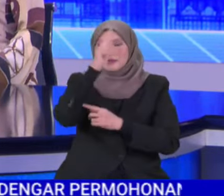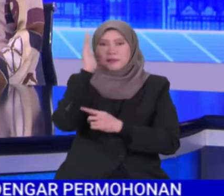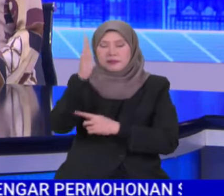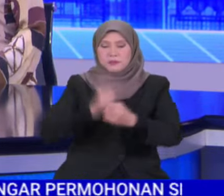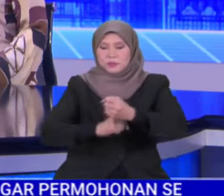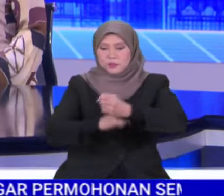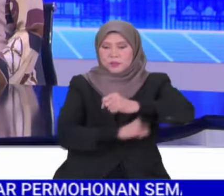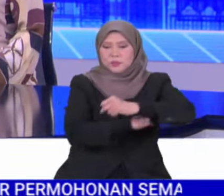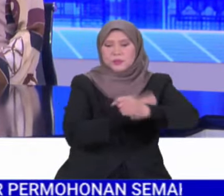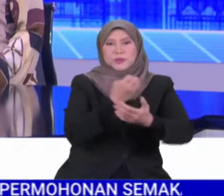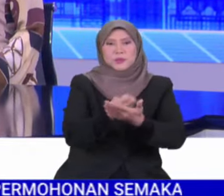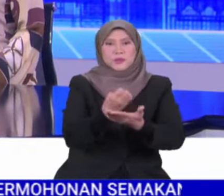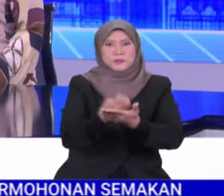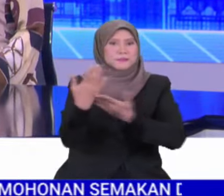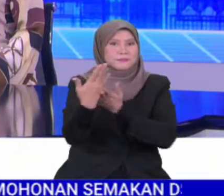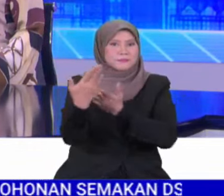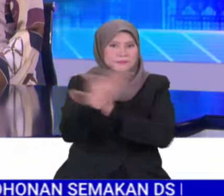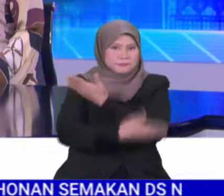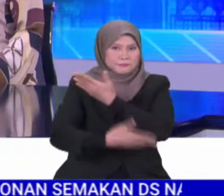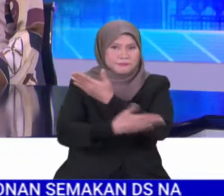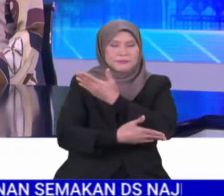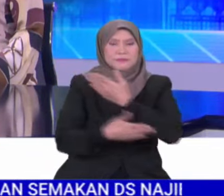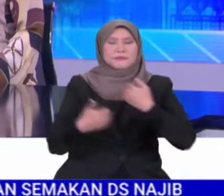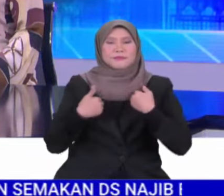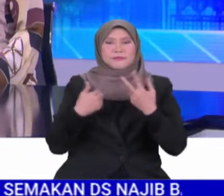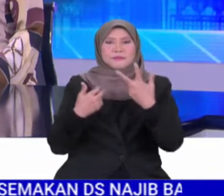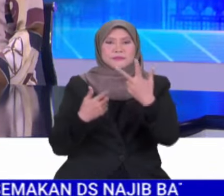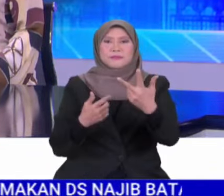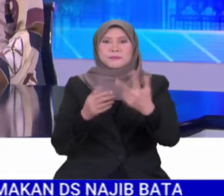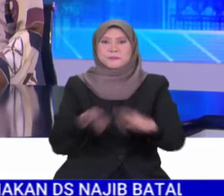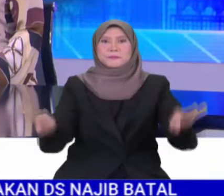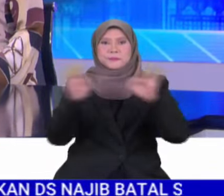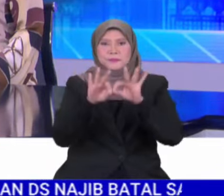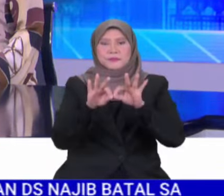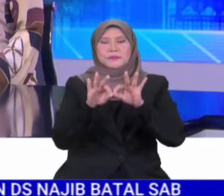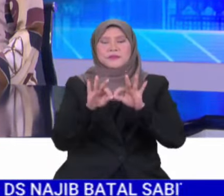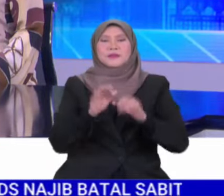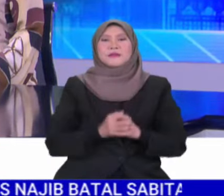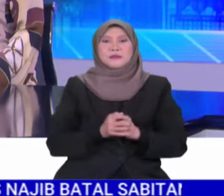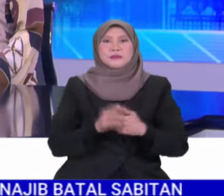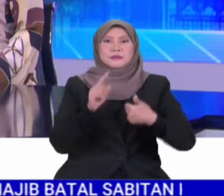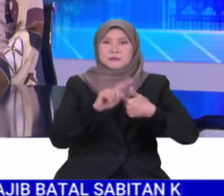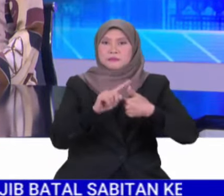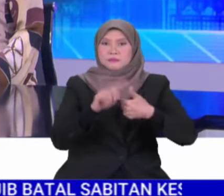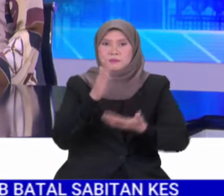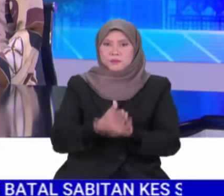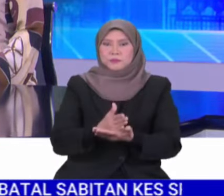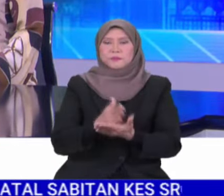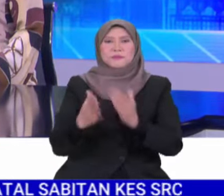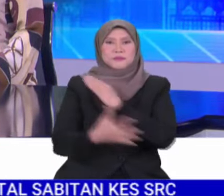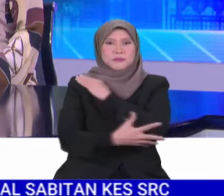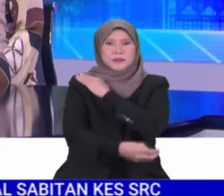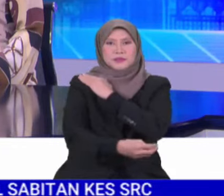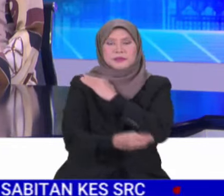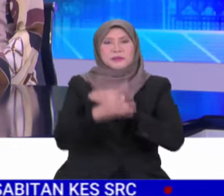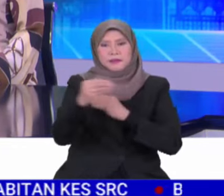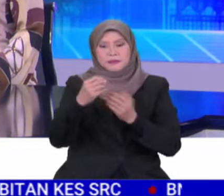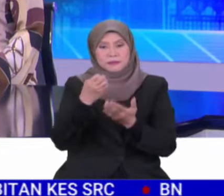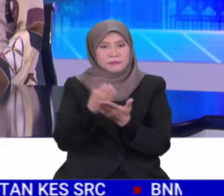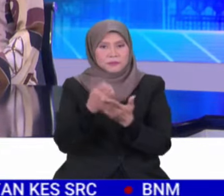menstruktur semula ekonomi negara berlandaskan tiga keutamaan strategik, iaitu membasmi kemiskinan, penstrukturan